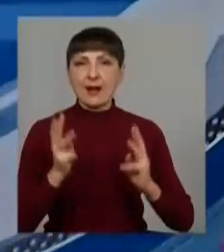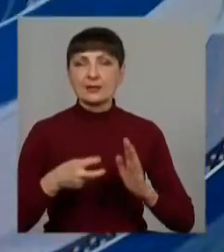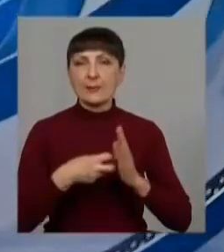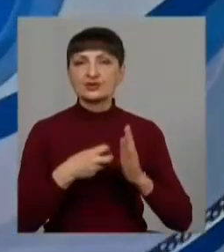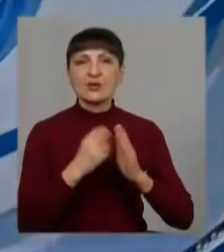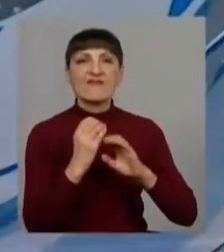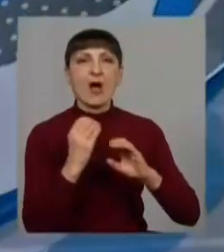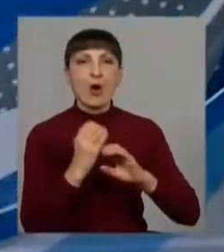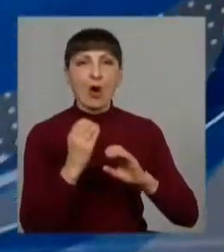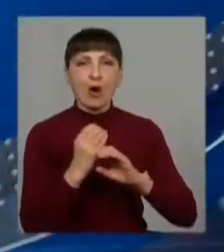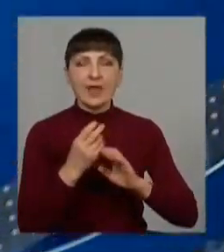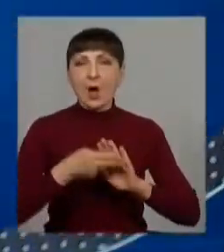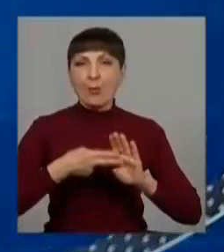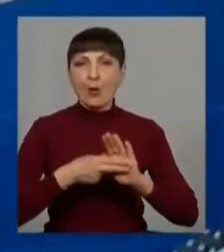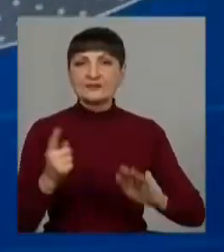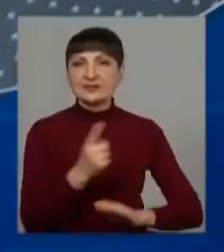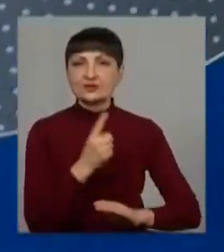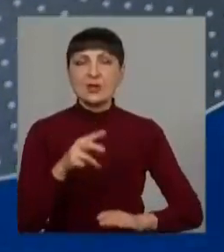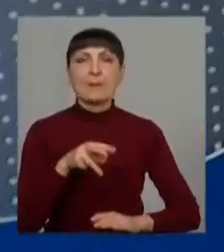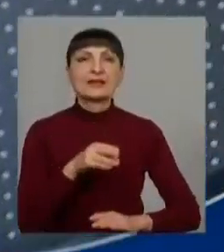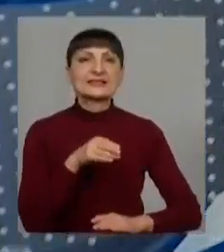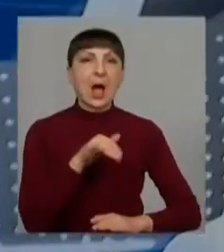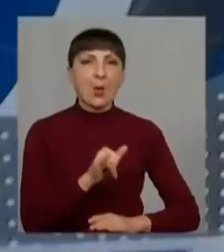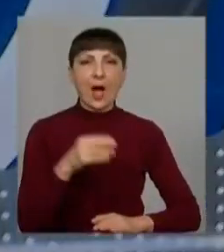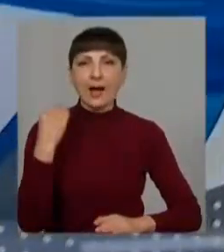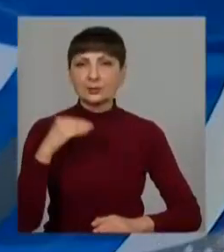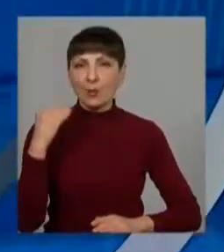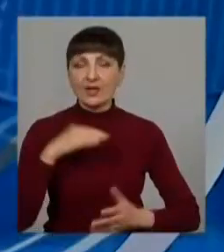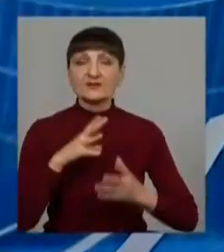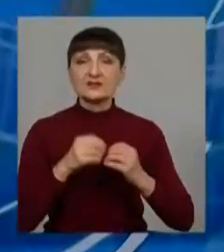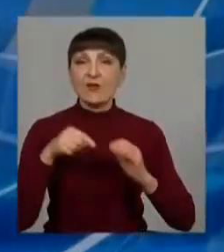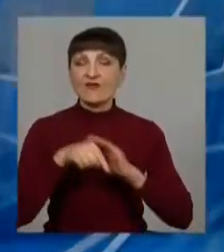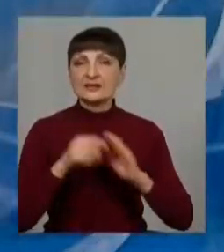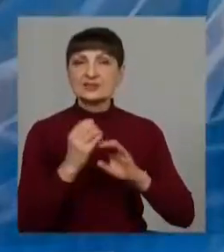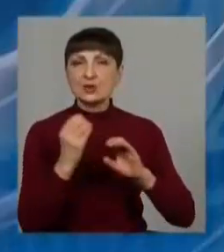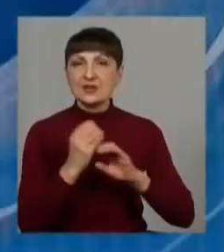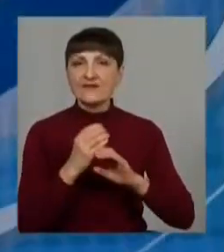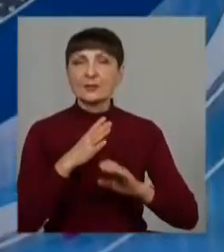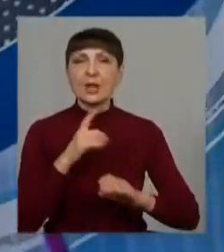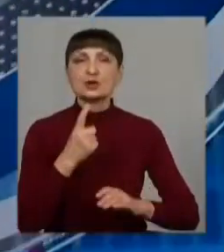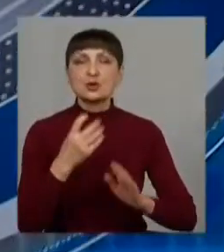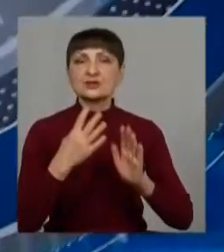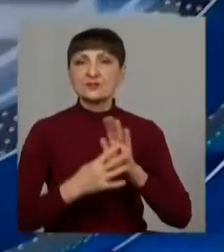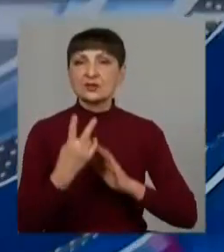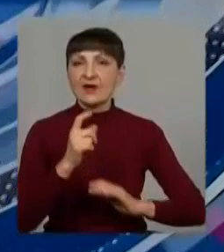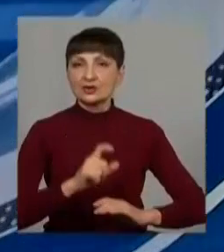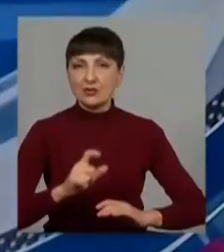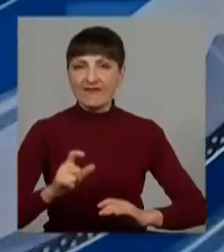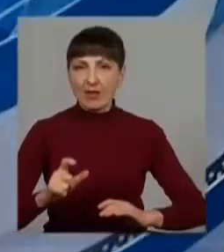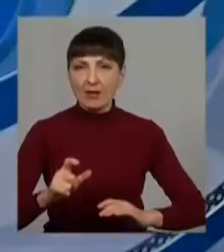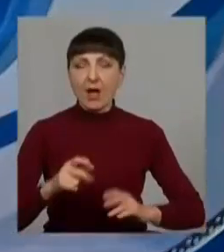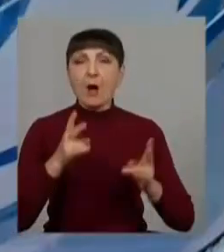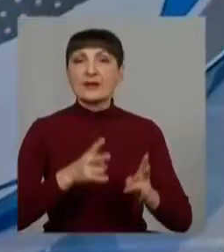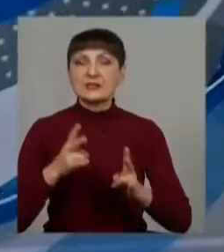багажном вагоне поезда сообщения манга стал актобе всего в пассажирском составе следовали 192 пассажира пострадали